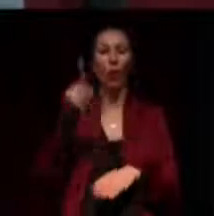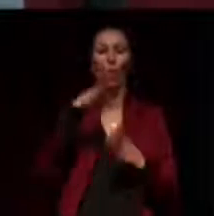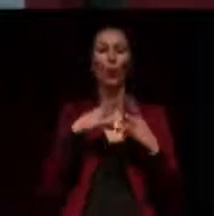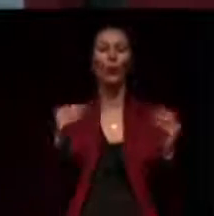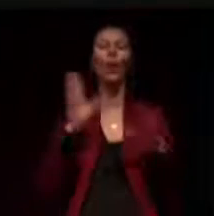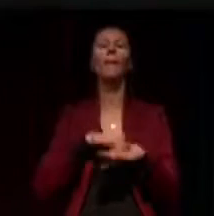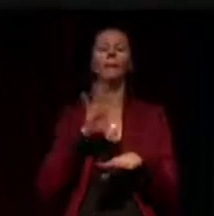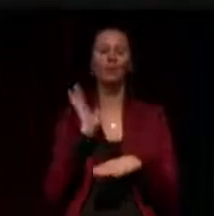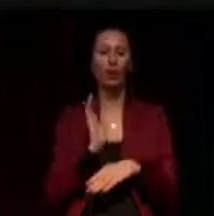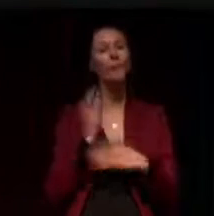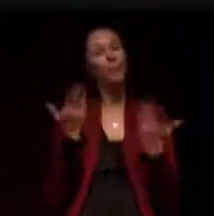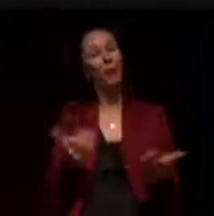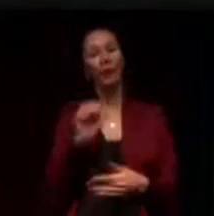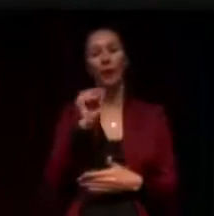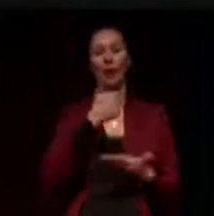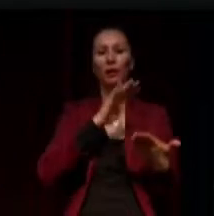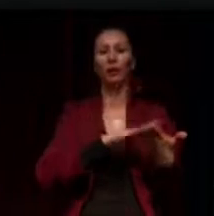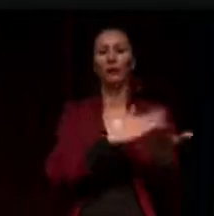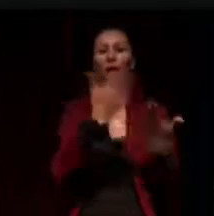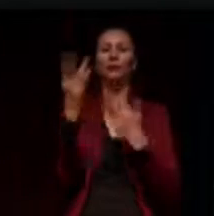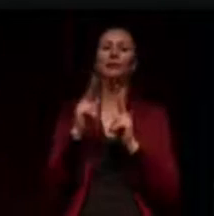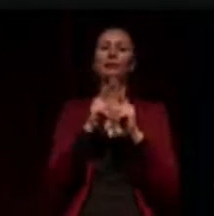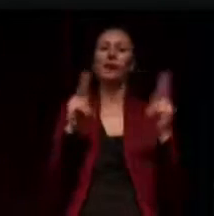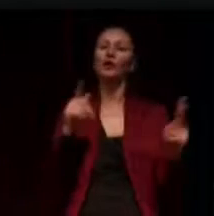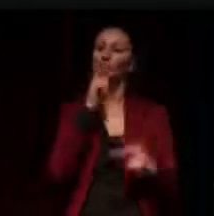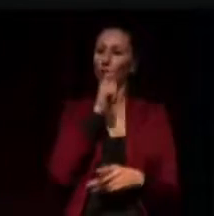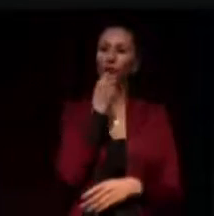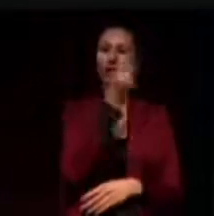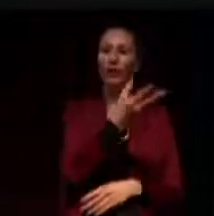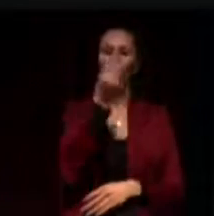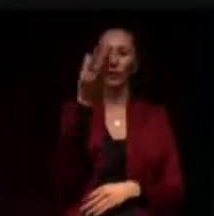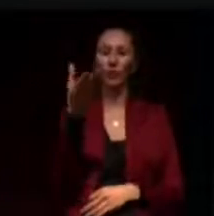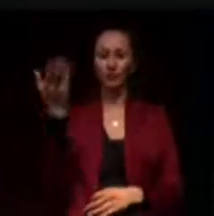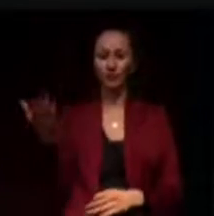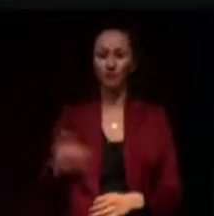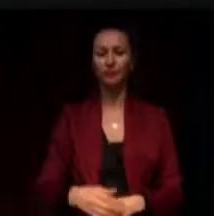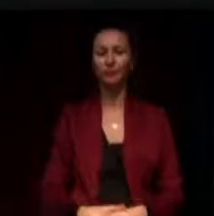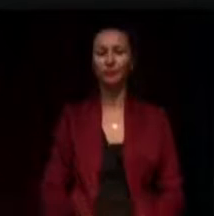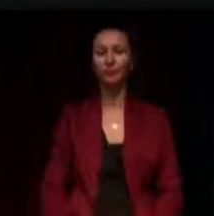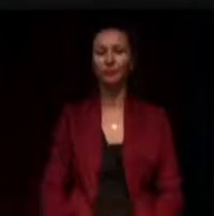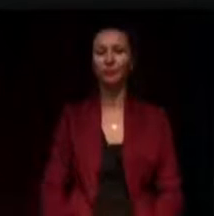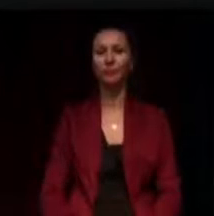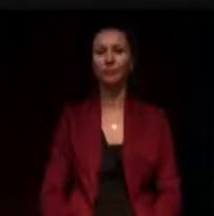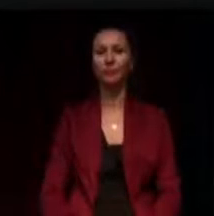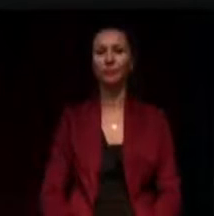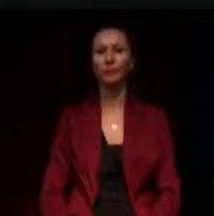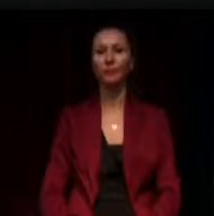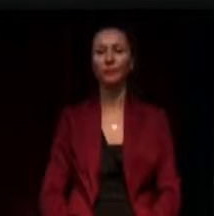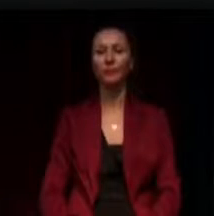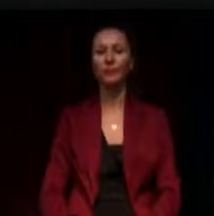diye düşünüyorum. Peki değerli arkadaşlar, sırayla söz vereceğim grupları karıştırarak.